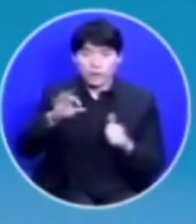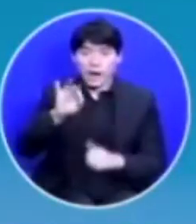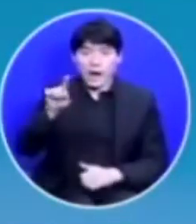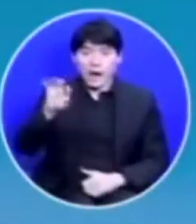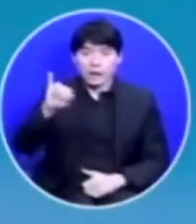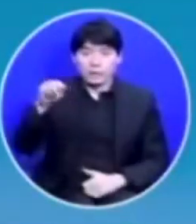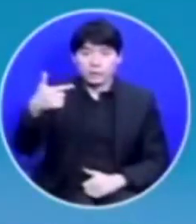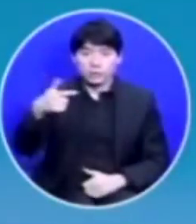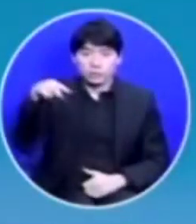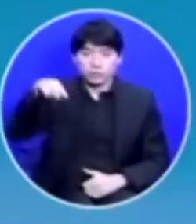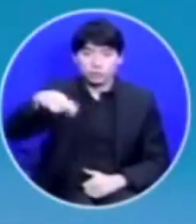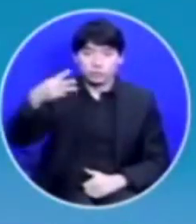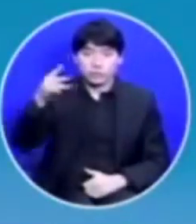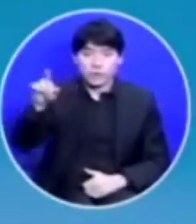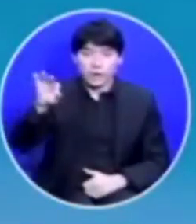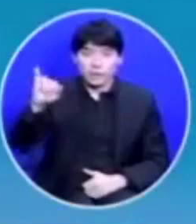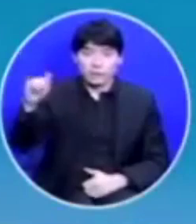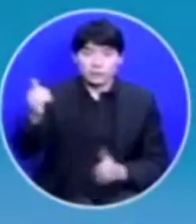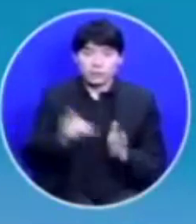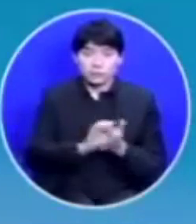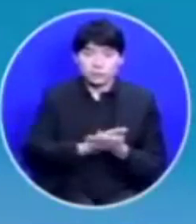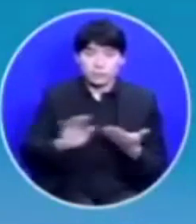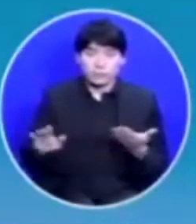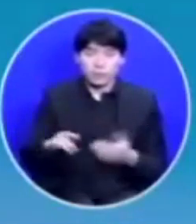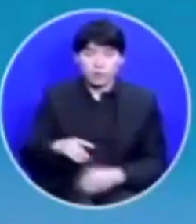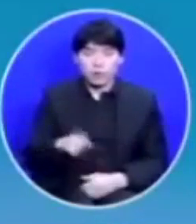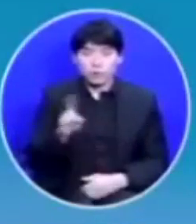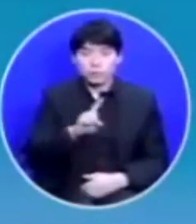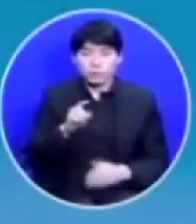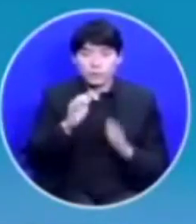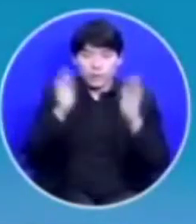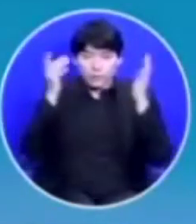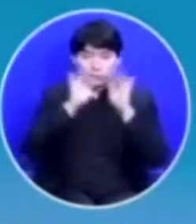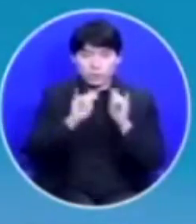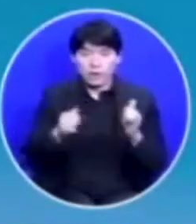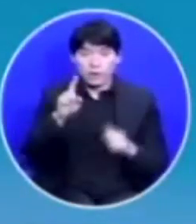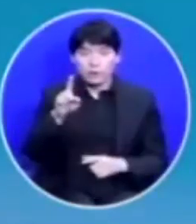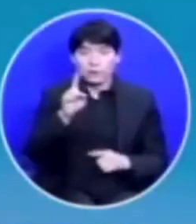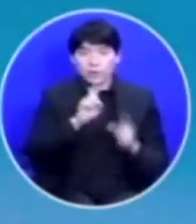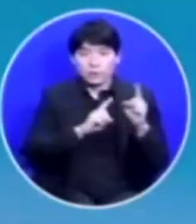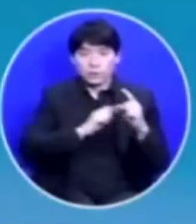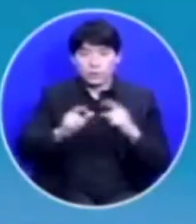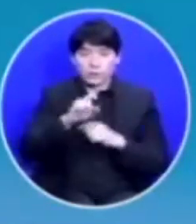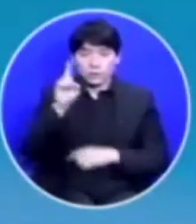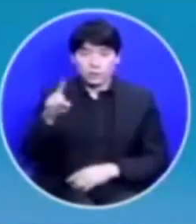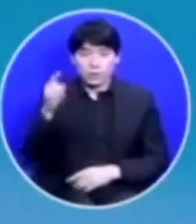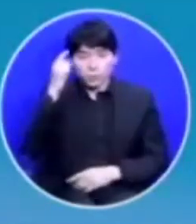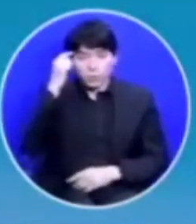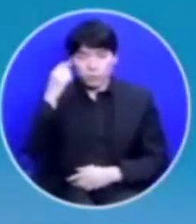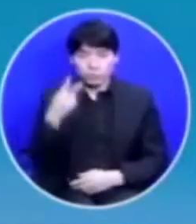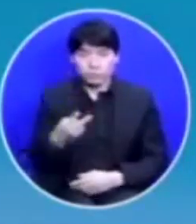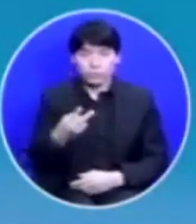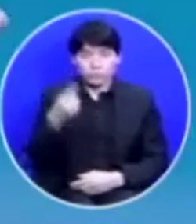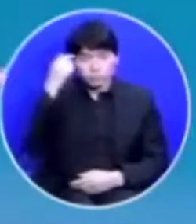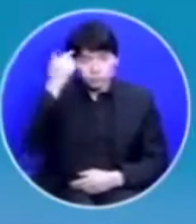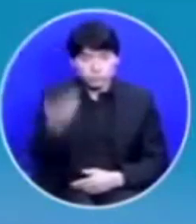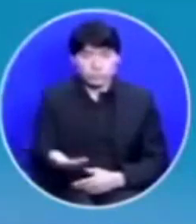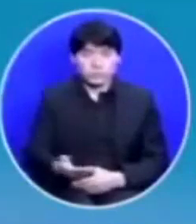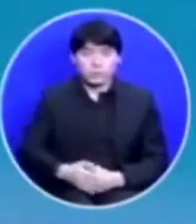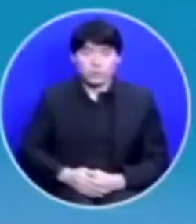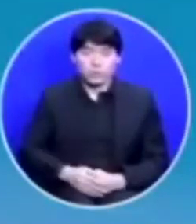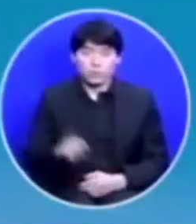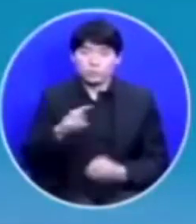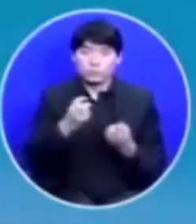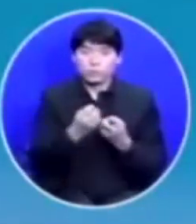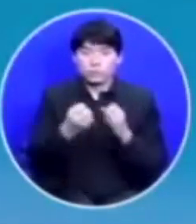어떤 한 아이는 하나에 하나를 더하면 왜 둘이 해야만 하느냐고 따져 묻는 겁니다 하 둘째 이건 어떻게 대답을